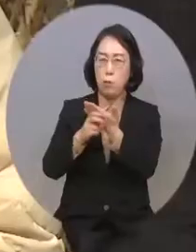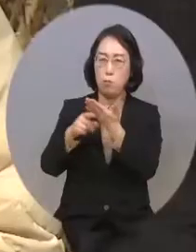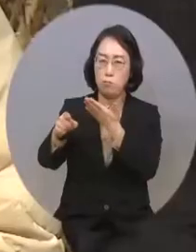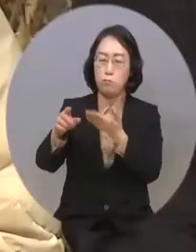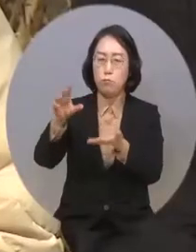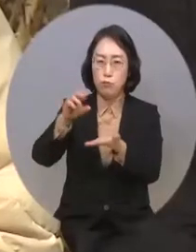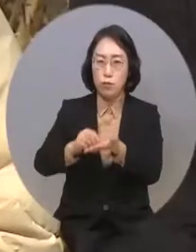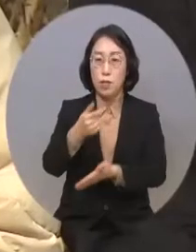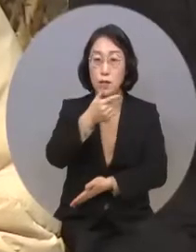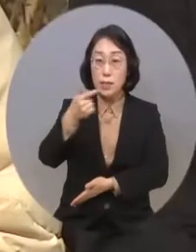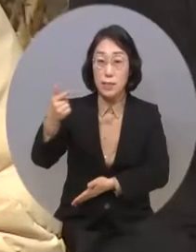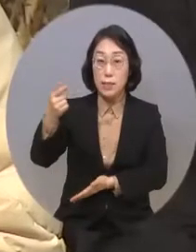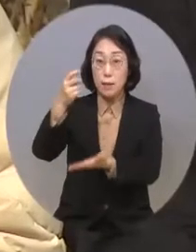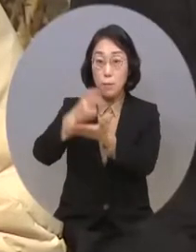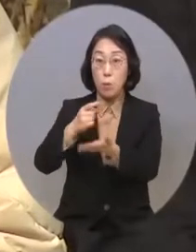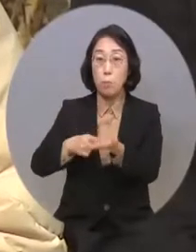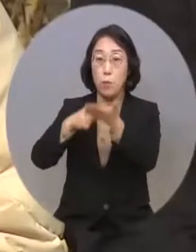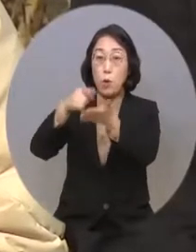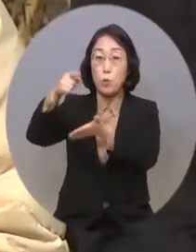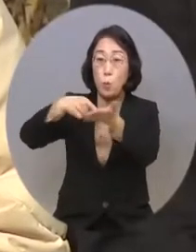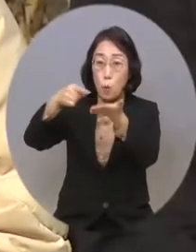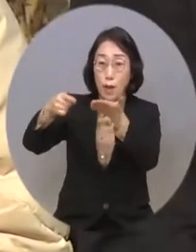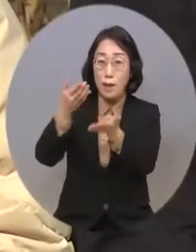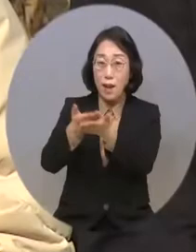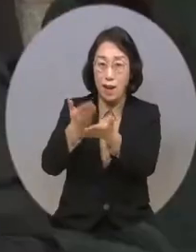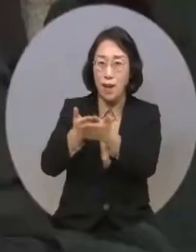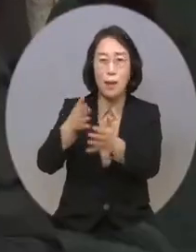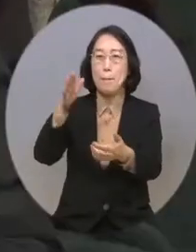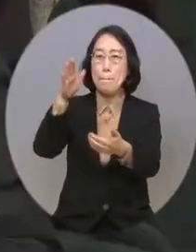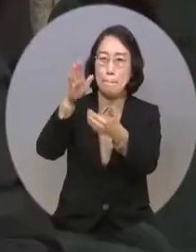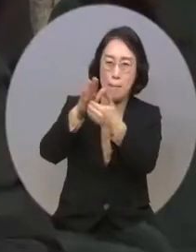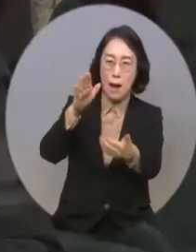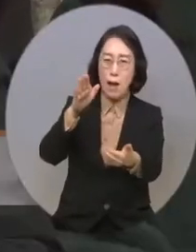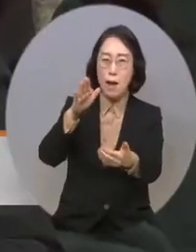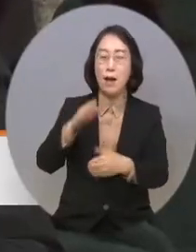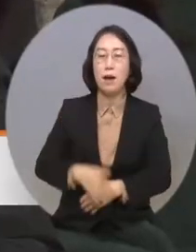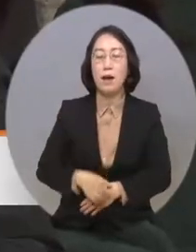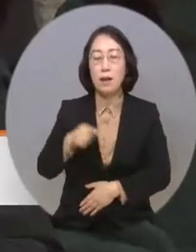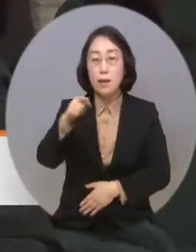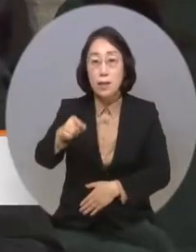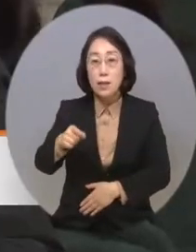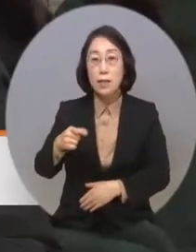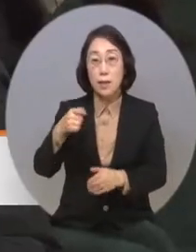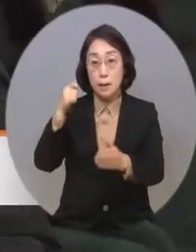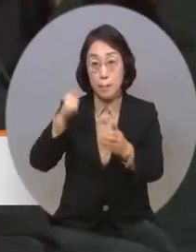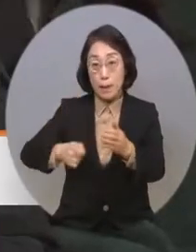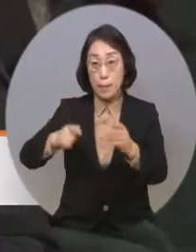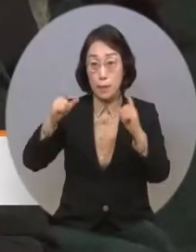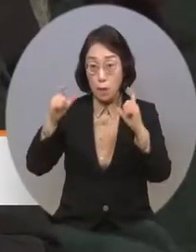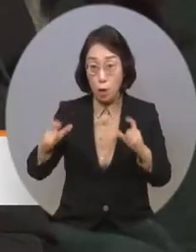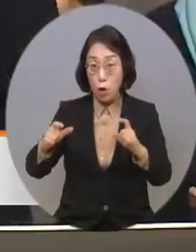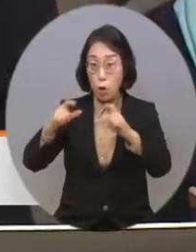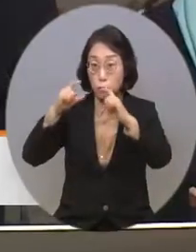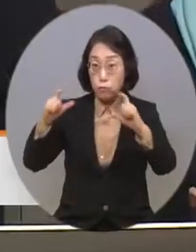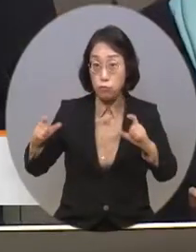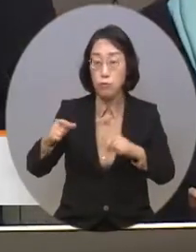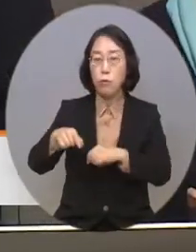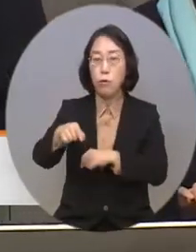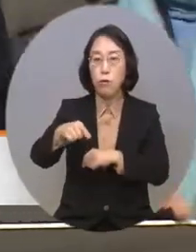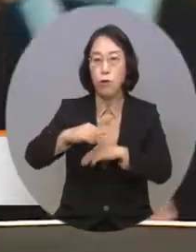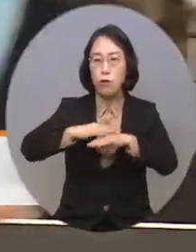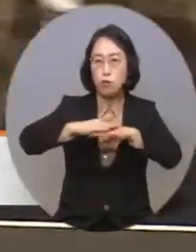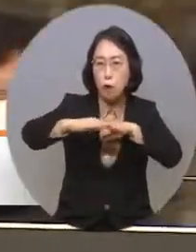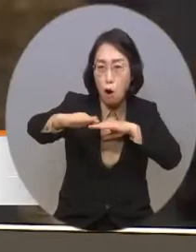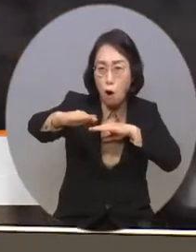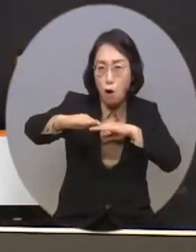대한 국가의 손해배상은 인정되지 않았습니다. 장애계는 이번 판결에 대해 턱과 계단에 가로막혔던